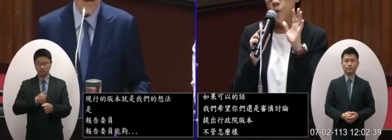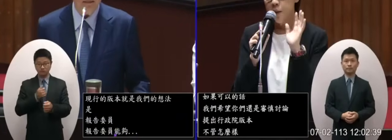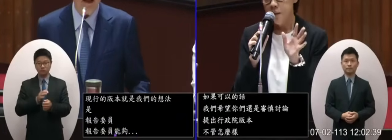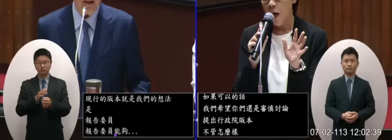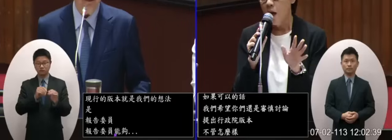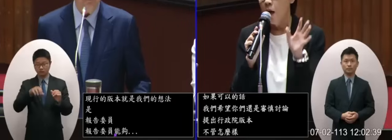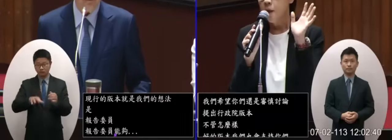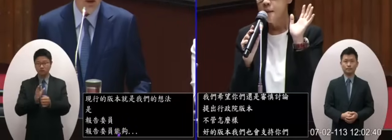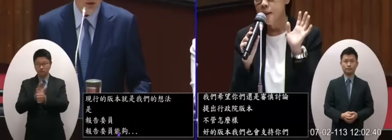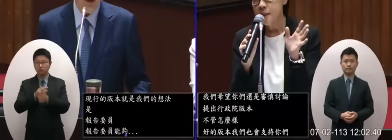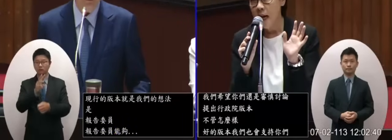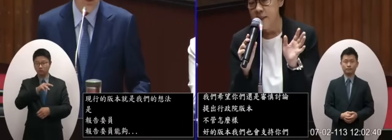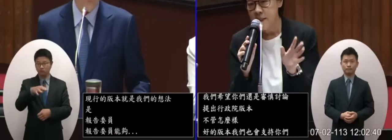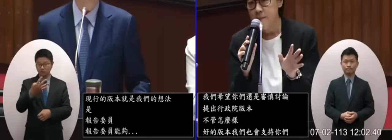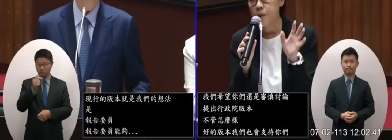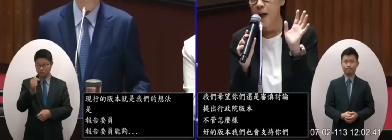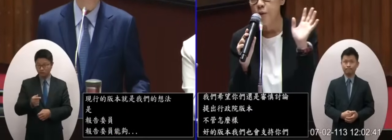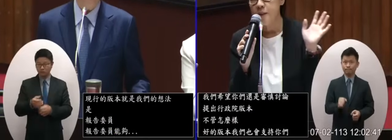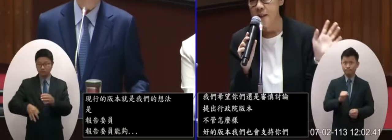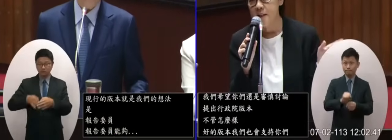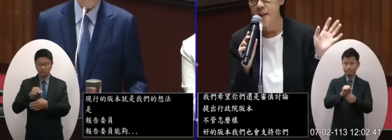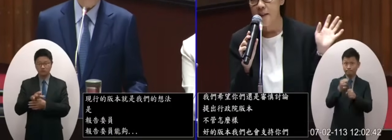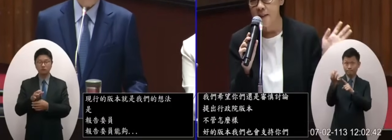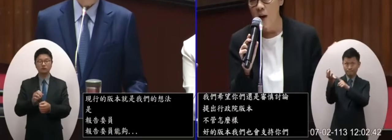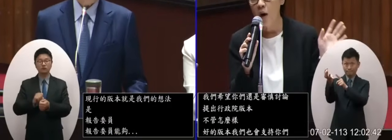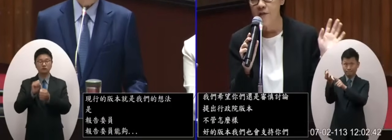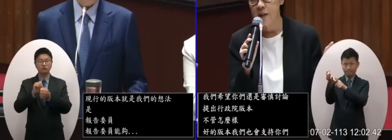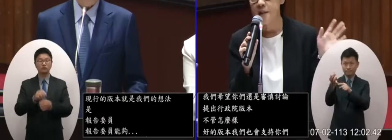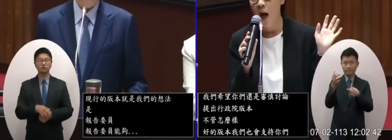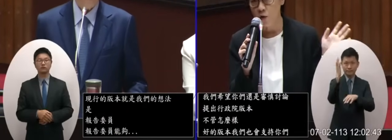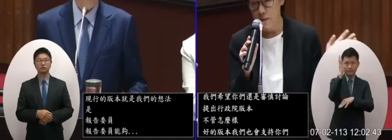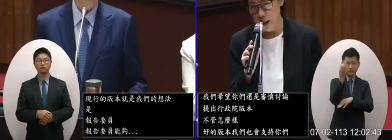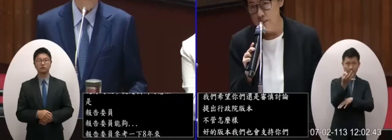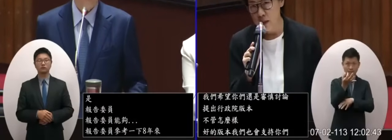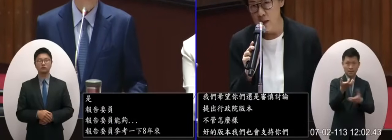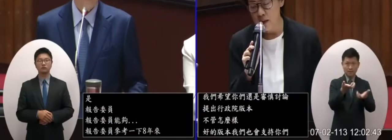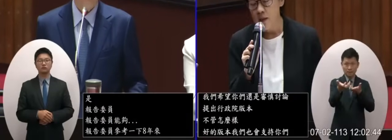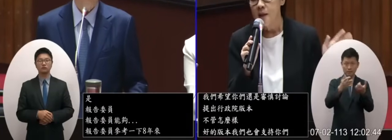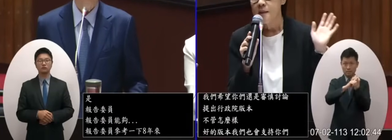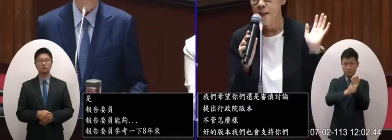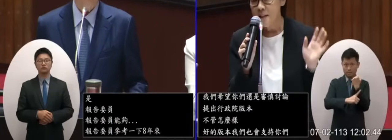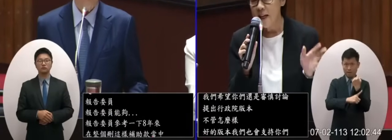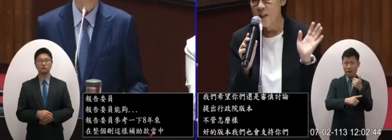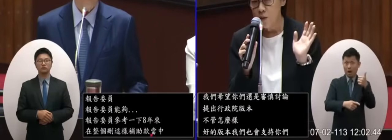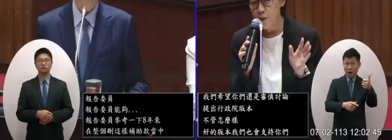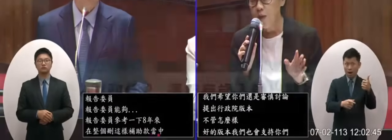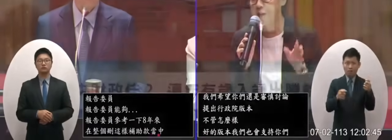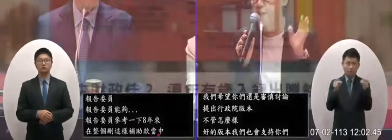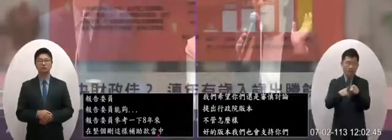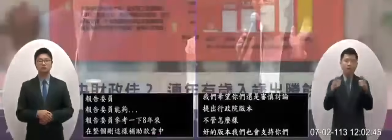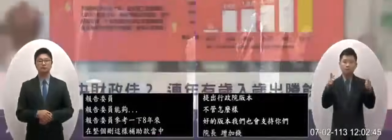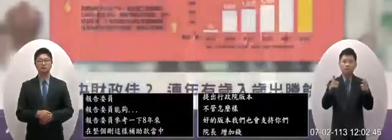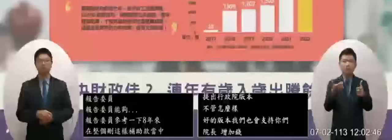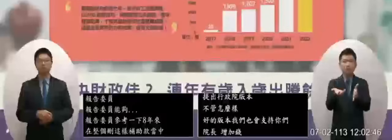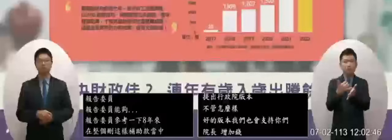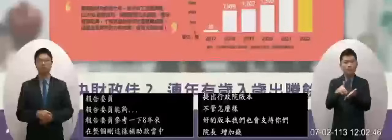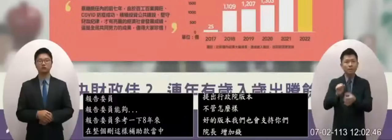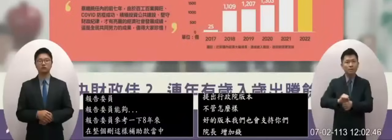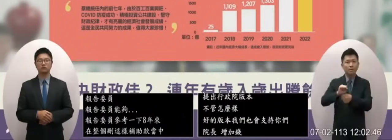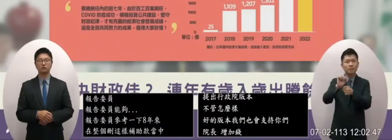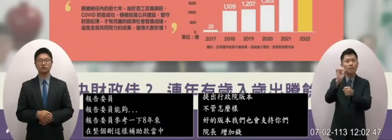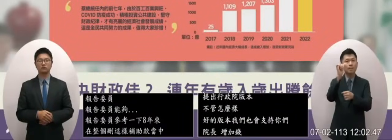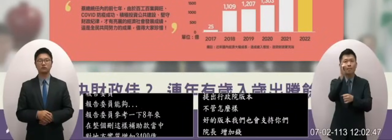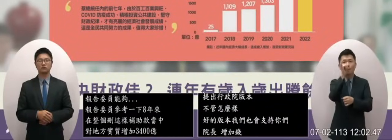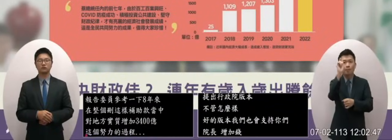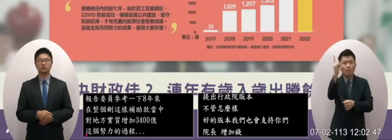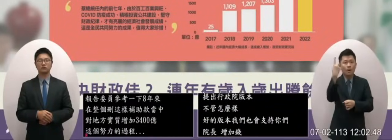加3400亿这个努力的过程。 增加钱不等于现在的财划法是好的版本，增加的预算是因为各种不同的